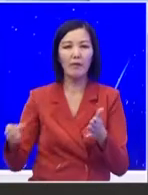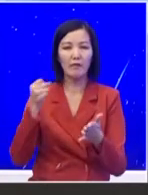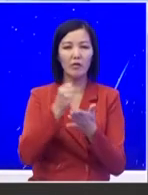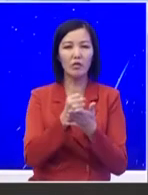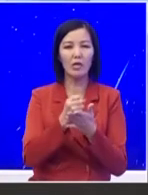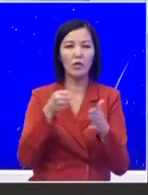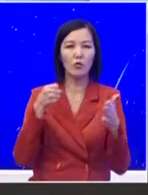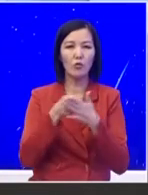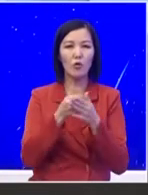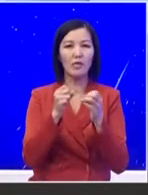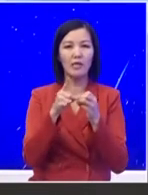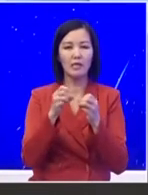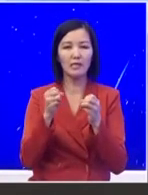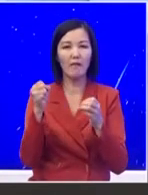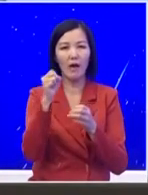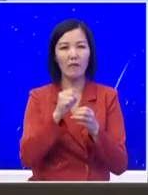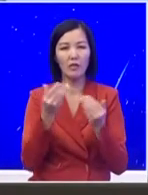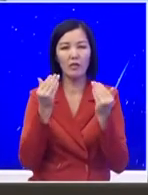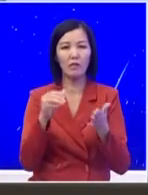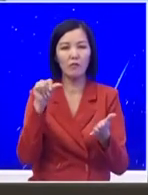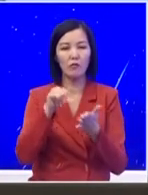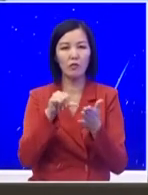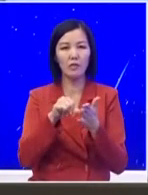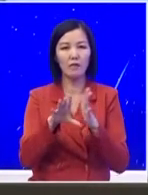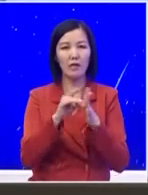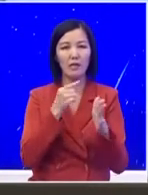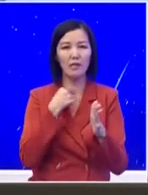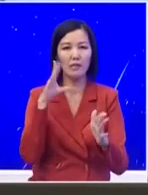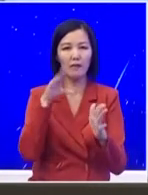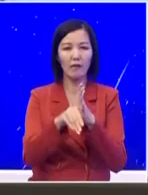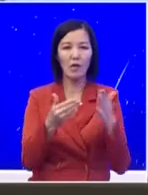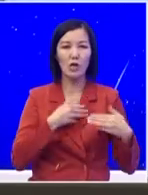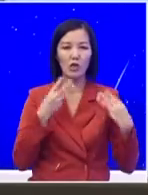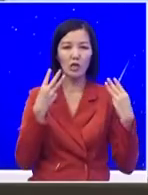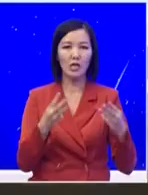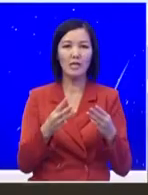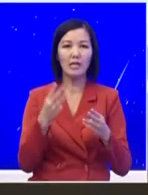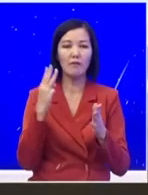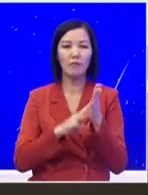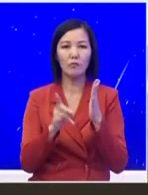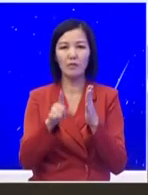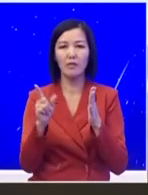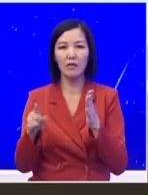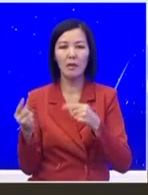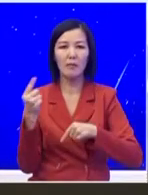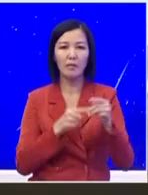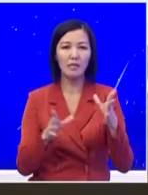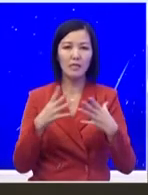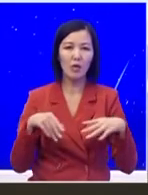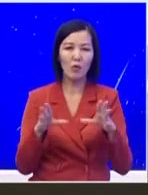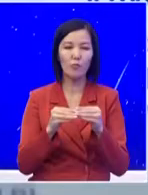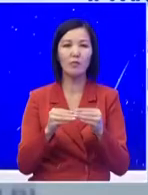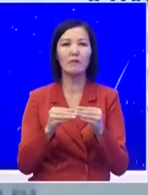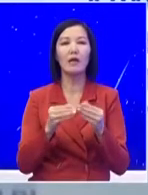до 11 августа. На сегодня участвовать в голосовании изъявили желание более 80 представителей бизнес-сообщества.